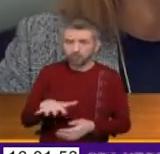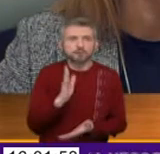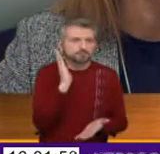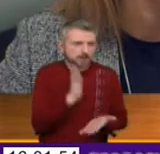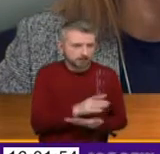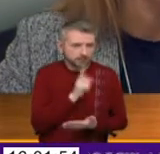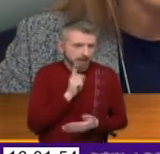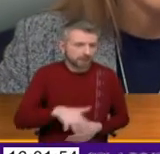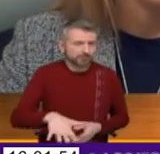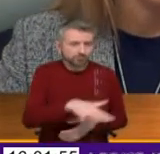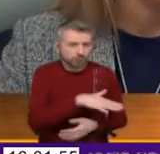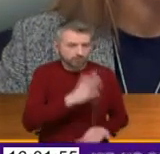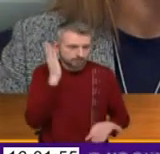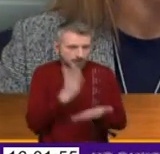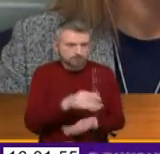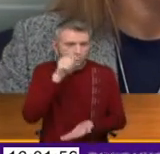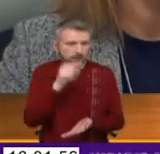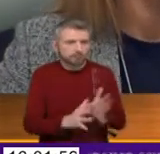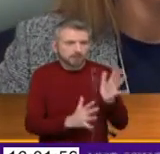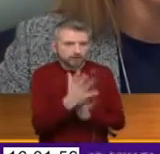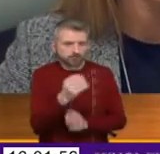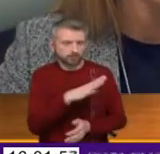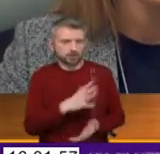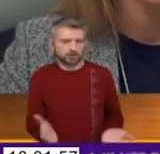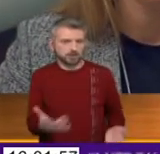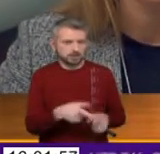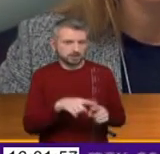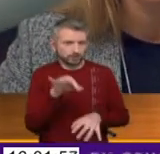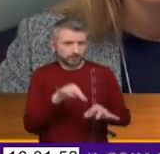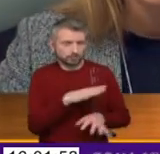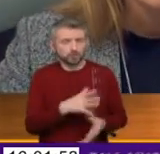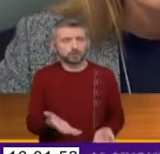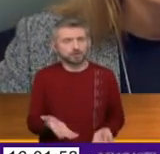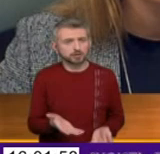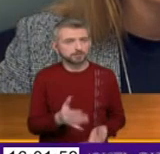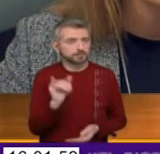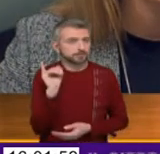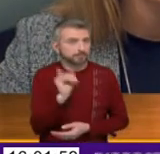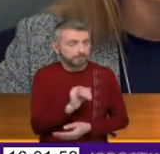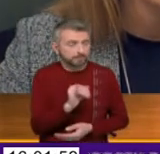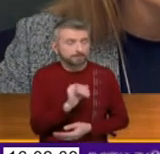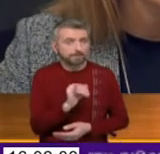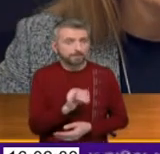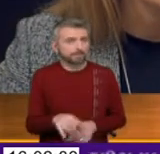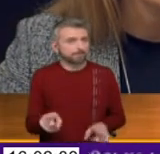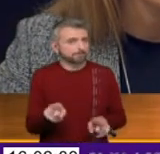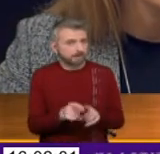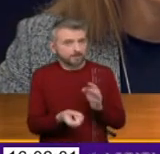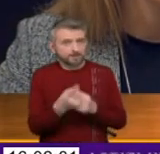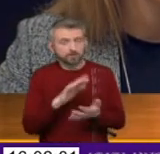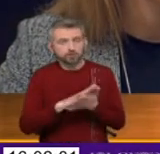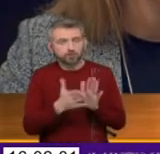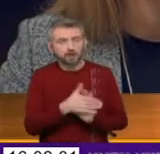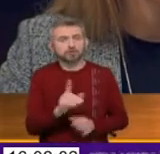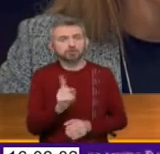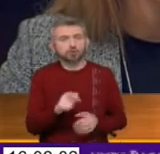на зеленій зоні, от прямо там трава ще була. Це ж восени було. І така виявилася ситуація,